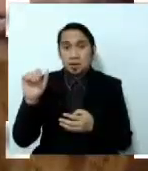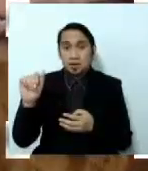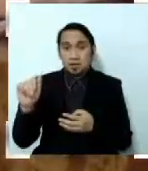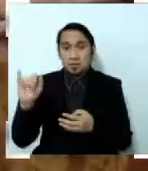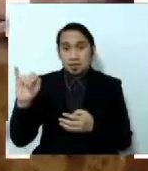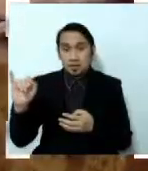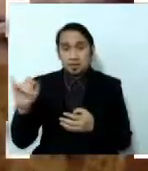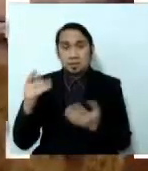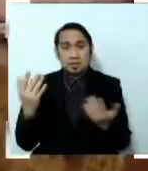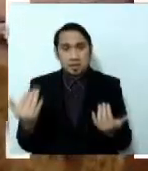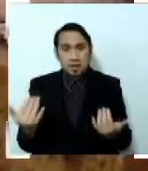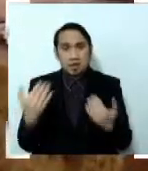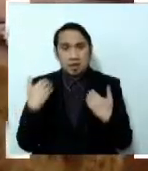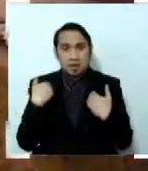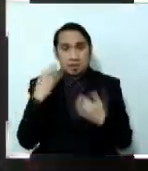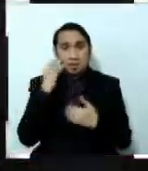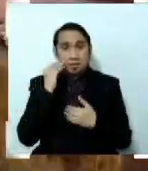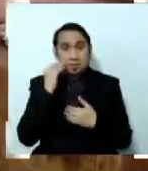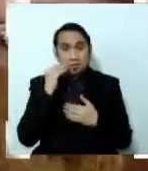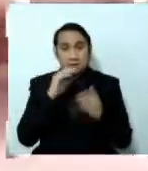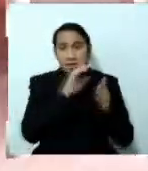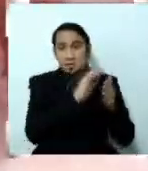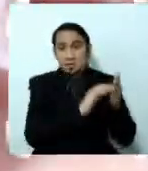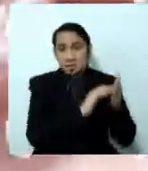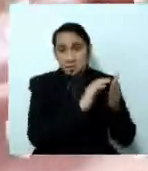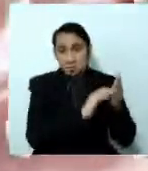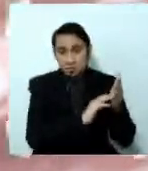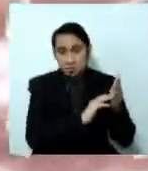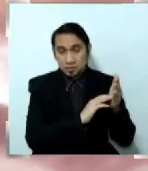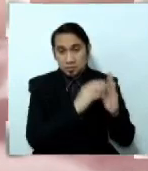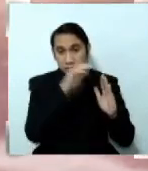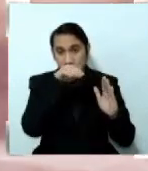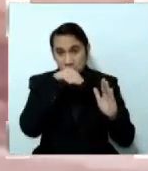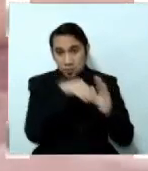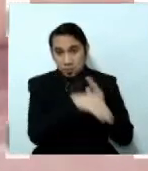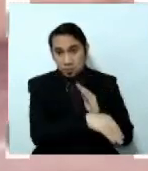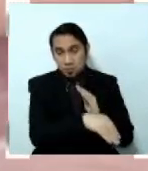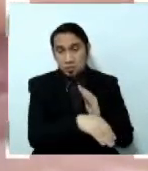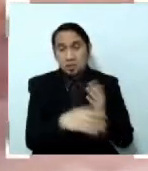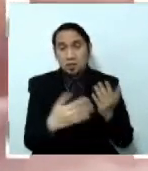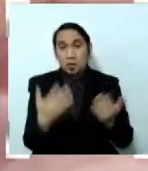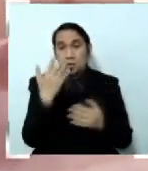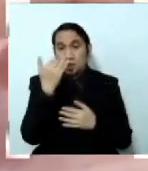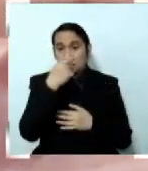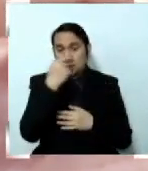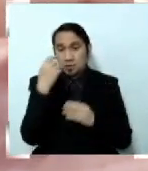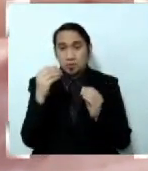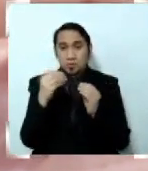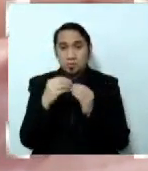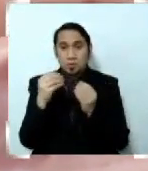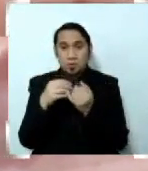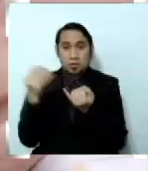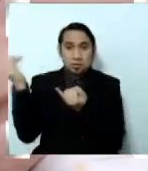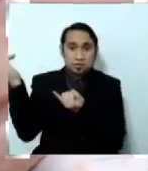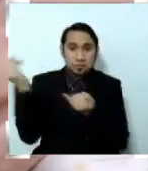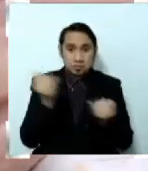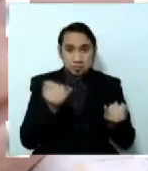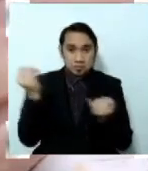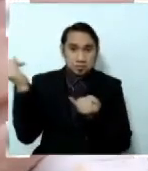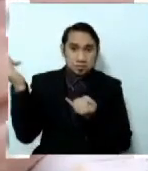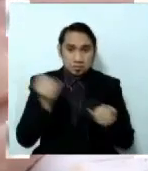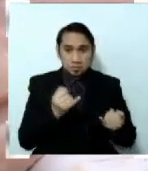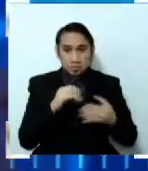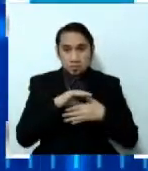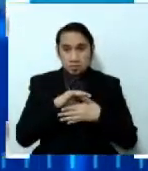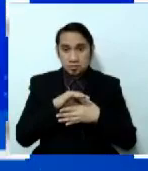lalo pang pagbaba ng presyo pagsapit ng Agosto kung kailan darami lalo ang imported pork sa mga pamilihan. Between 45